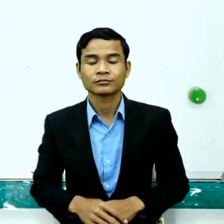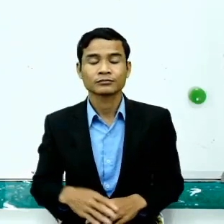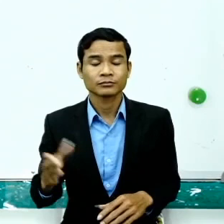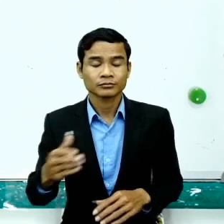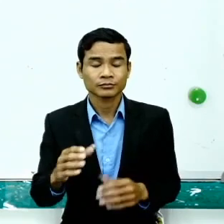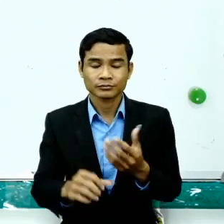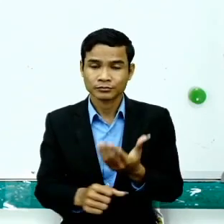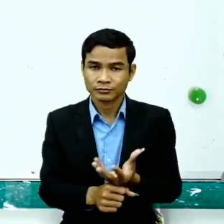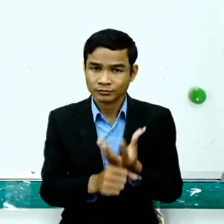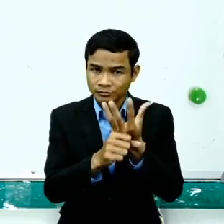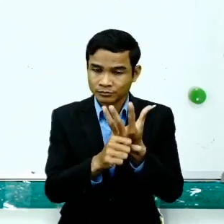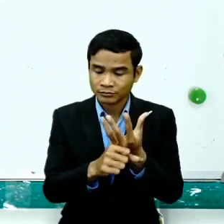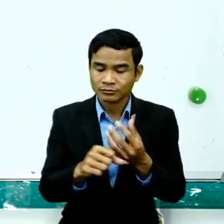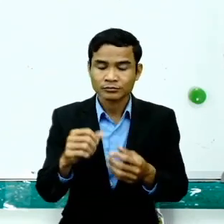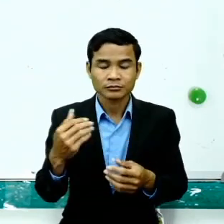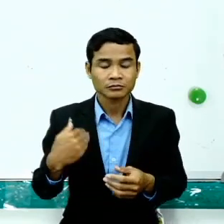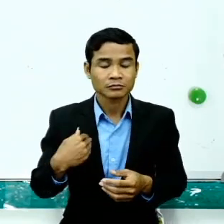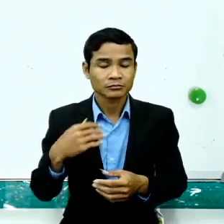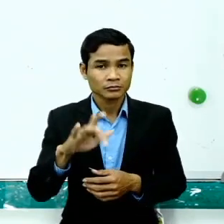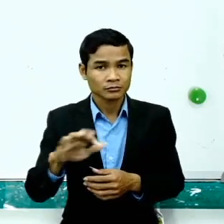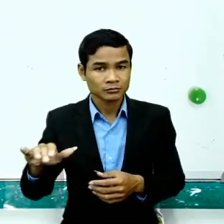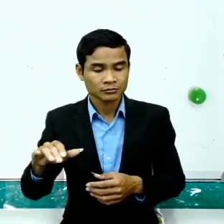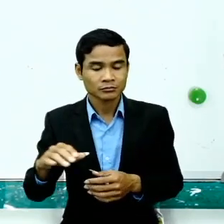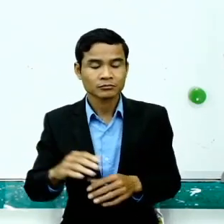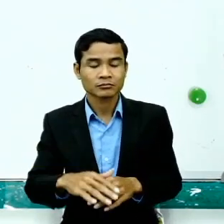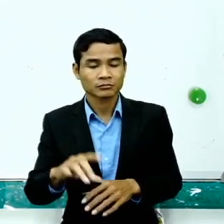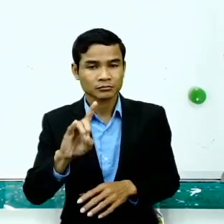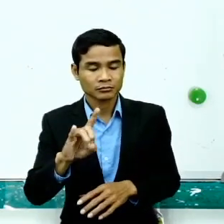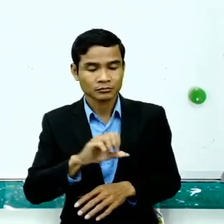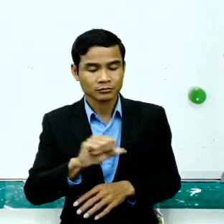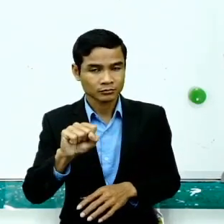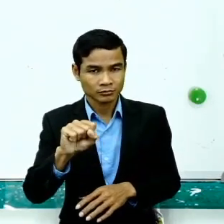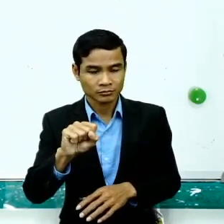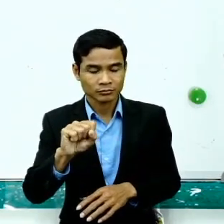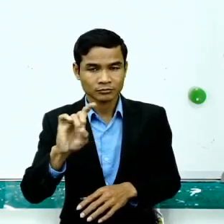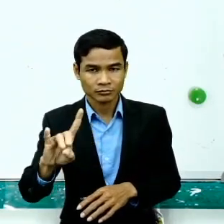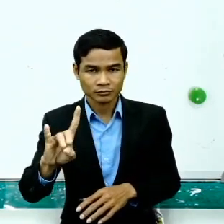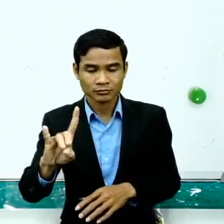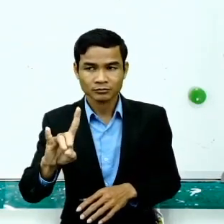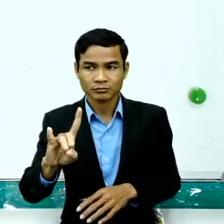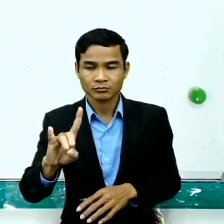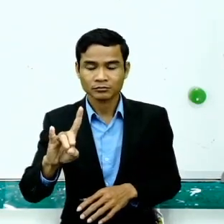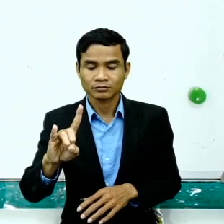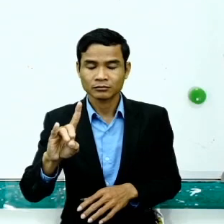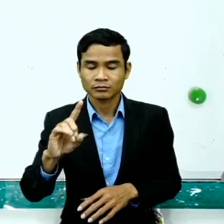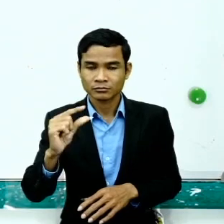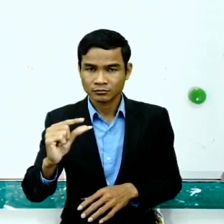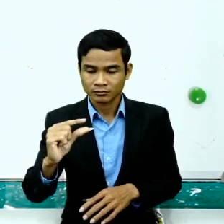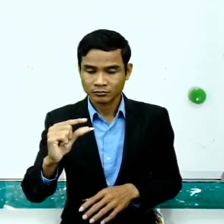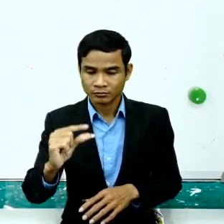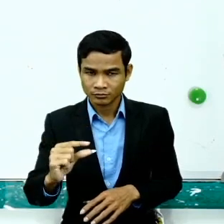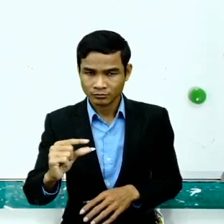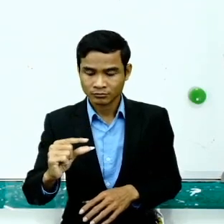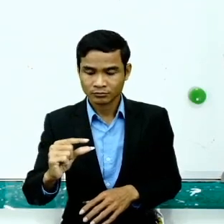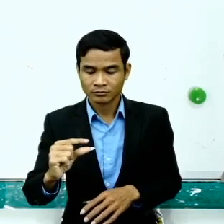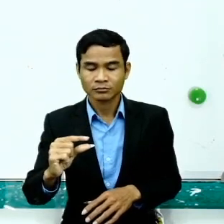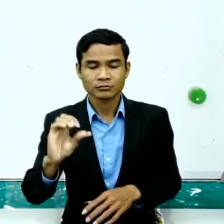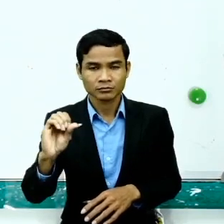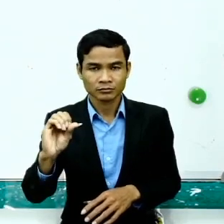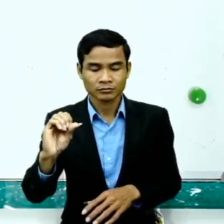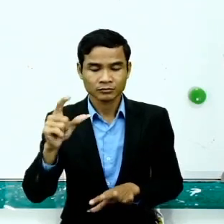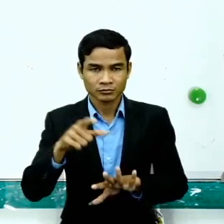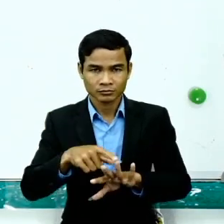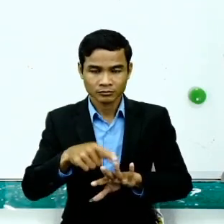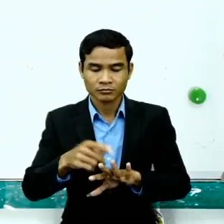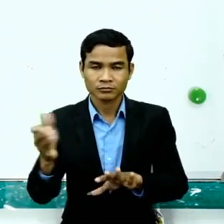chà bịa tăm cỏn miên tua sò tó mố trường có lố